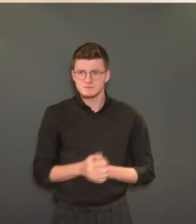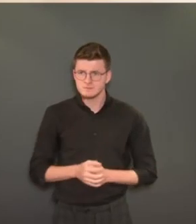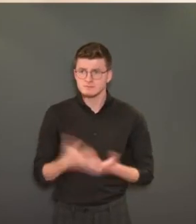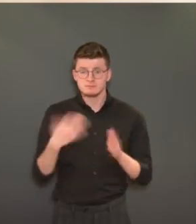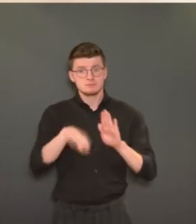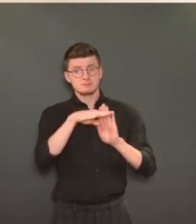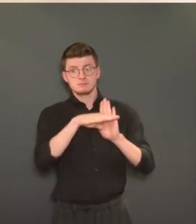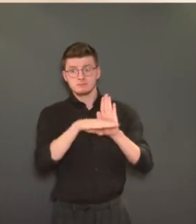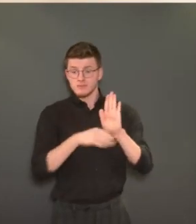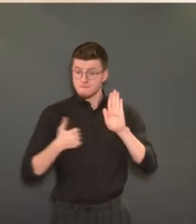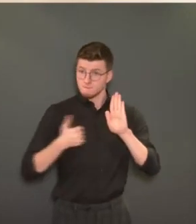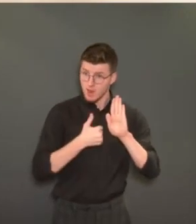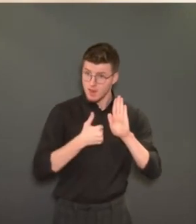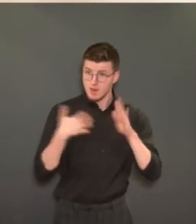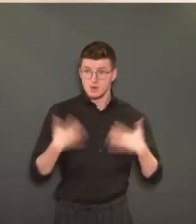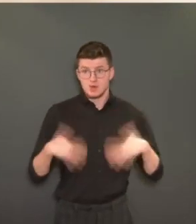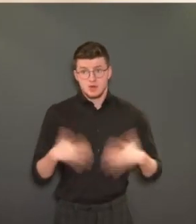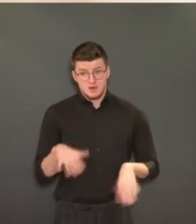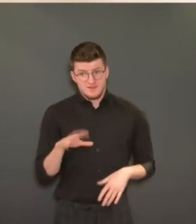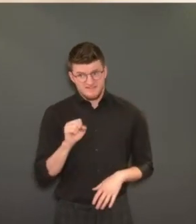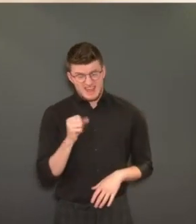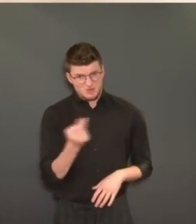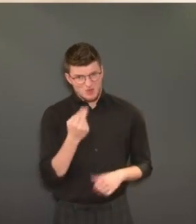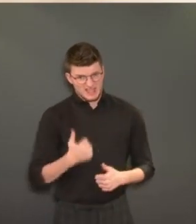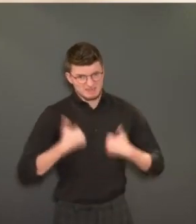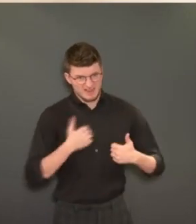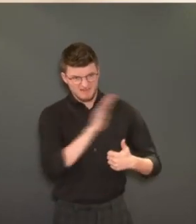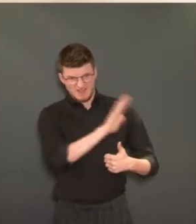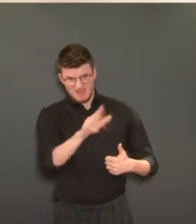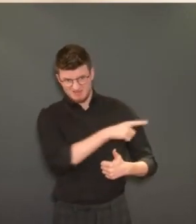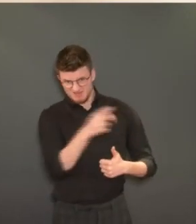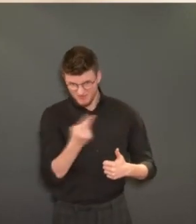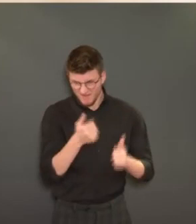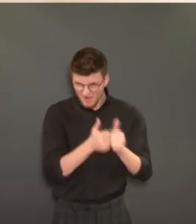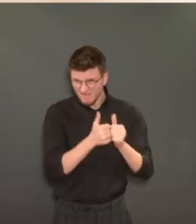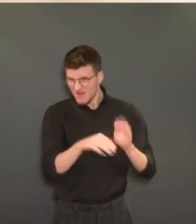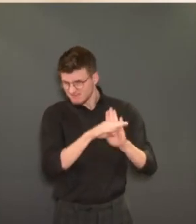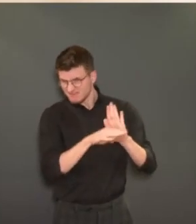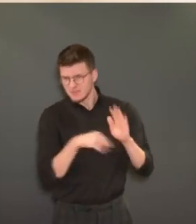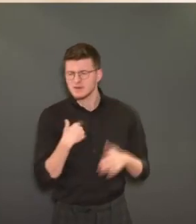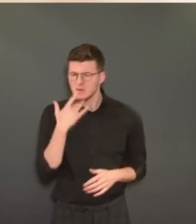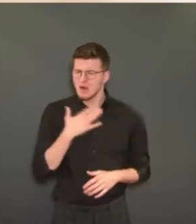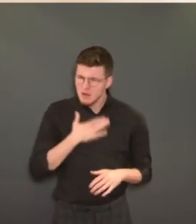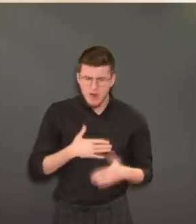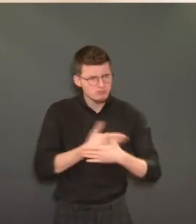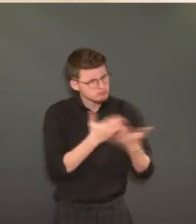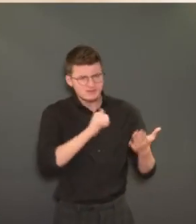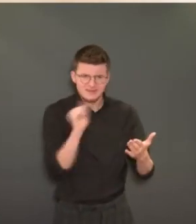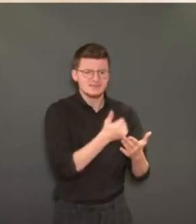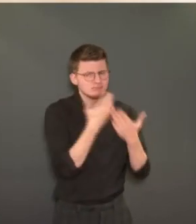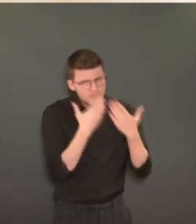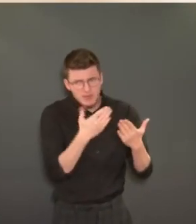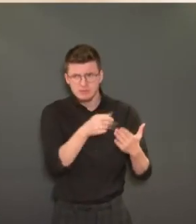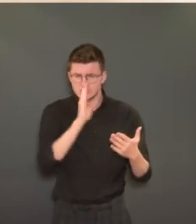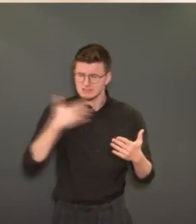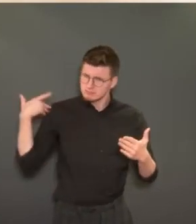Et il est clair qu'il faut faire des efforts pour appliquer cette mesure. C'est difficile. Et je voudrais dire merci. Merci à toutes